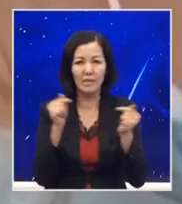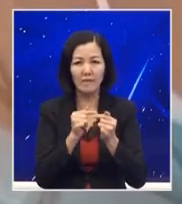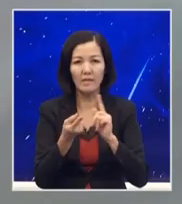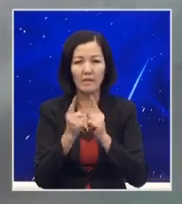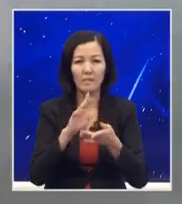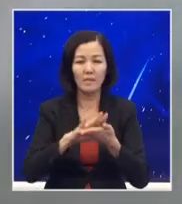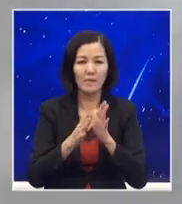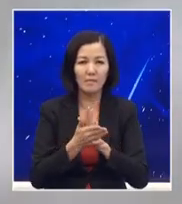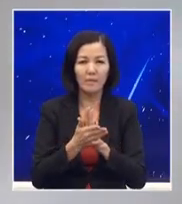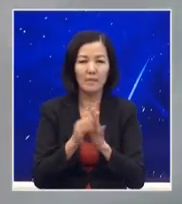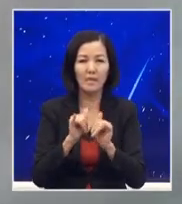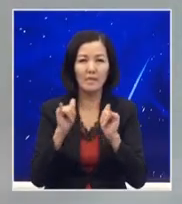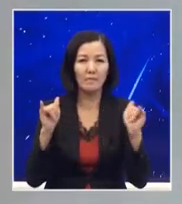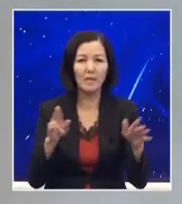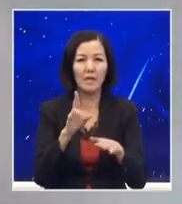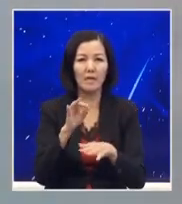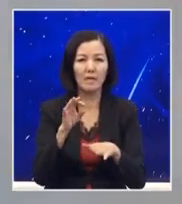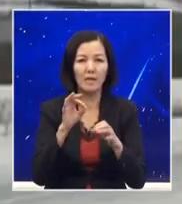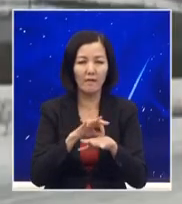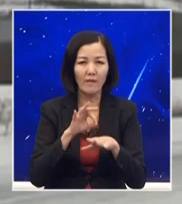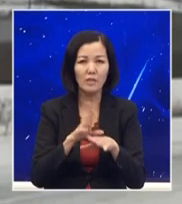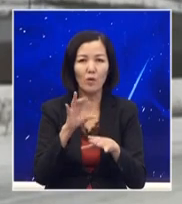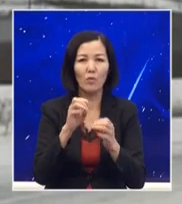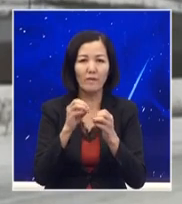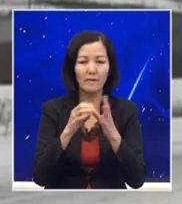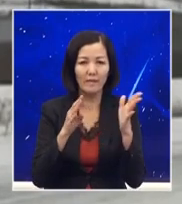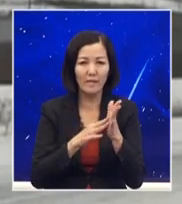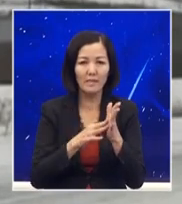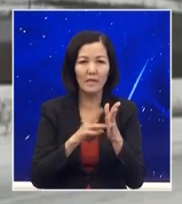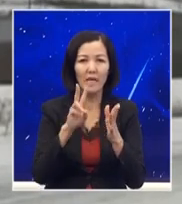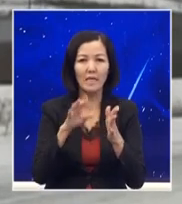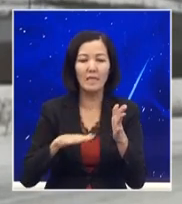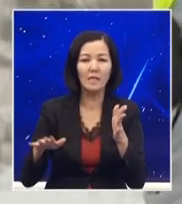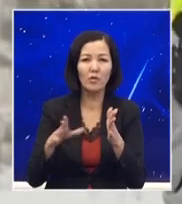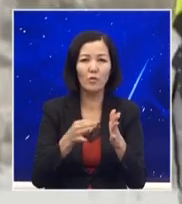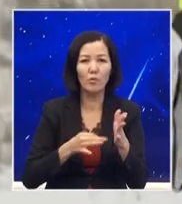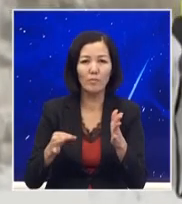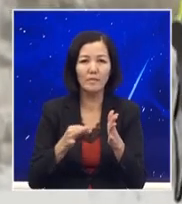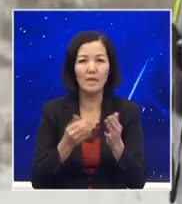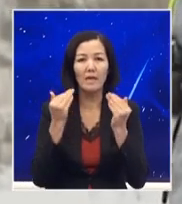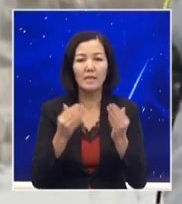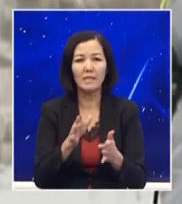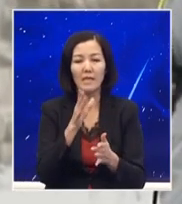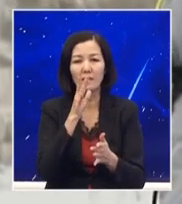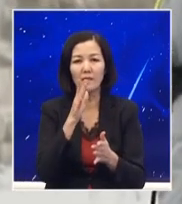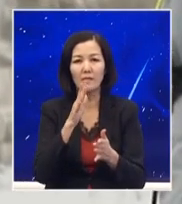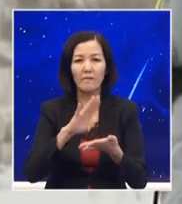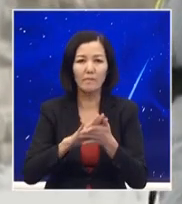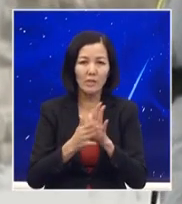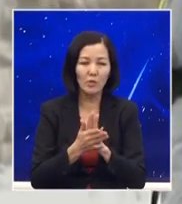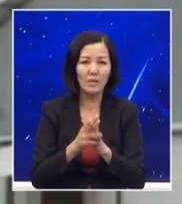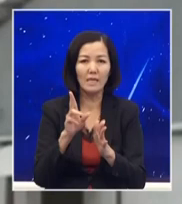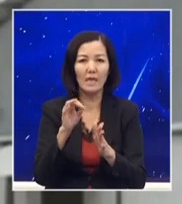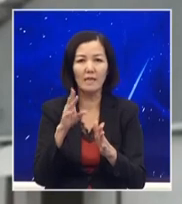изменением ситуации по распространению коронавирусной инфекции COVID-19 на территории области. В настоящее